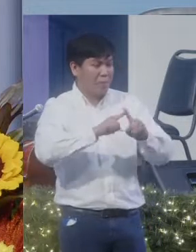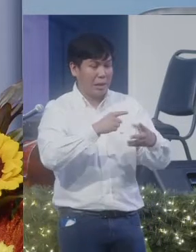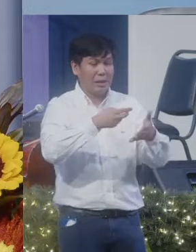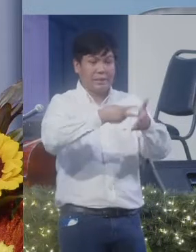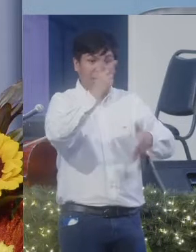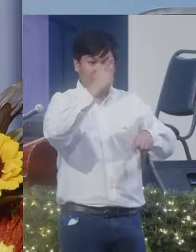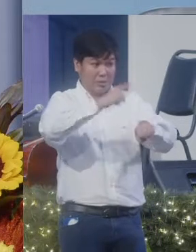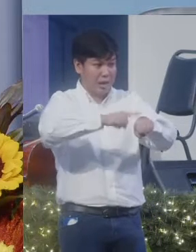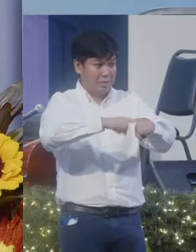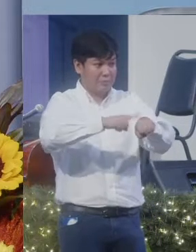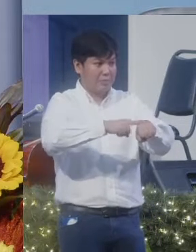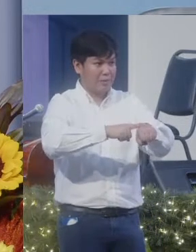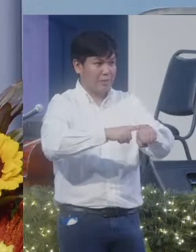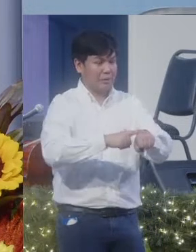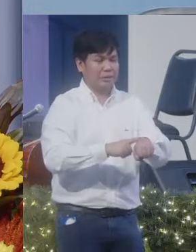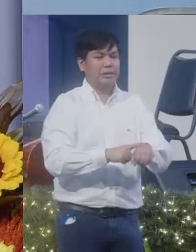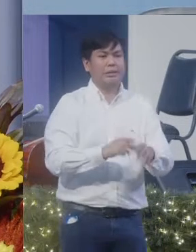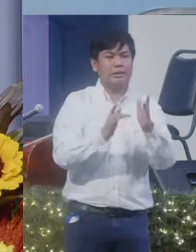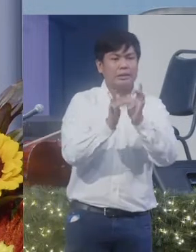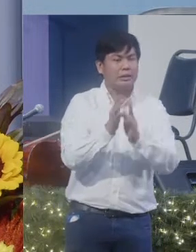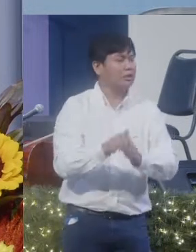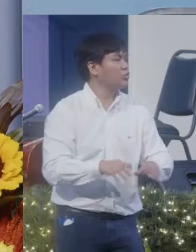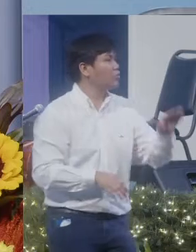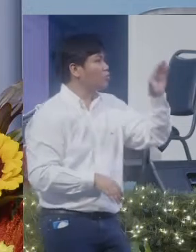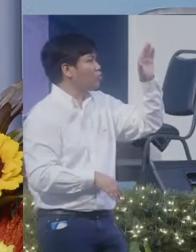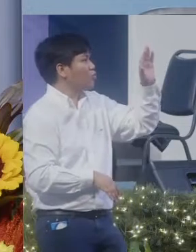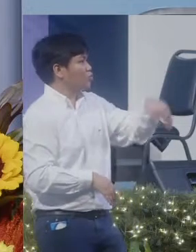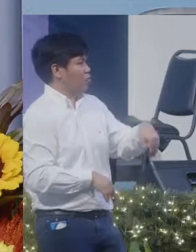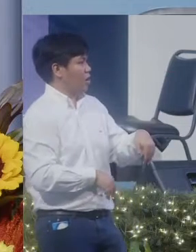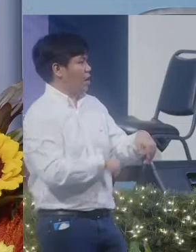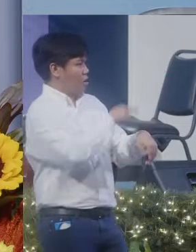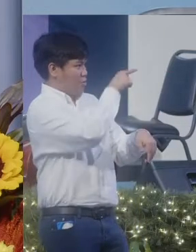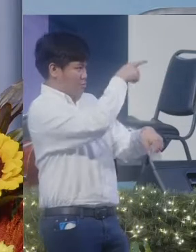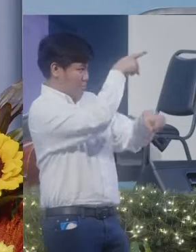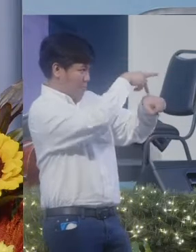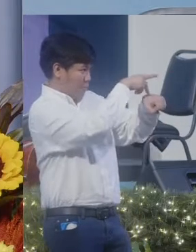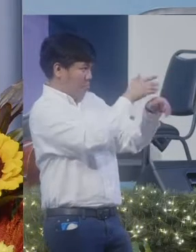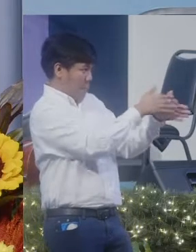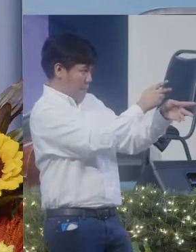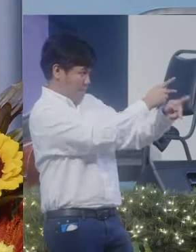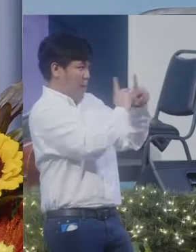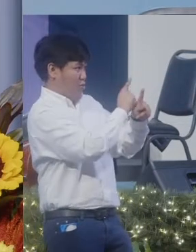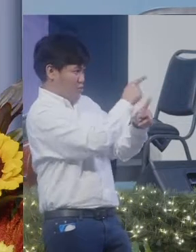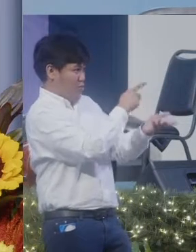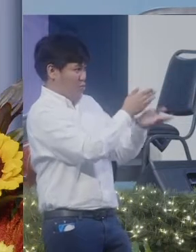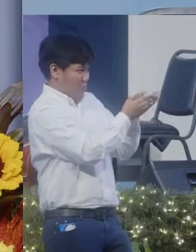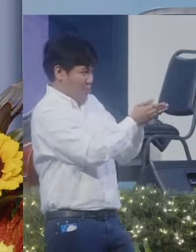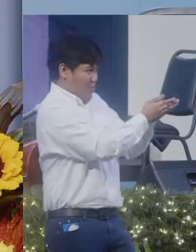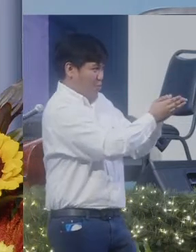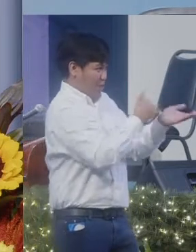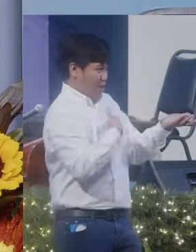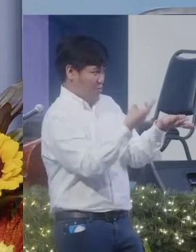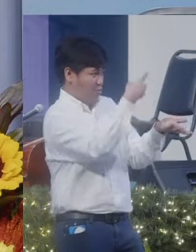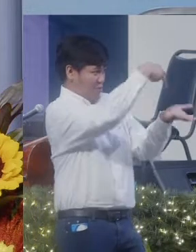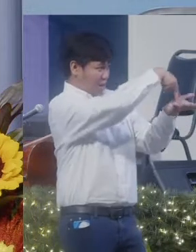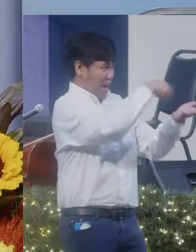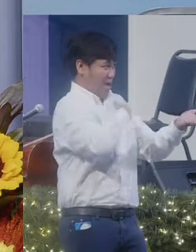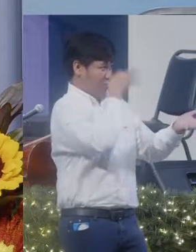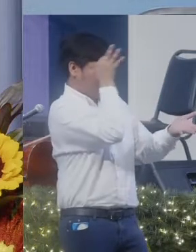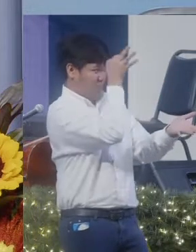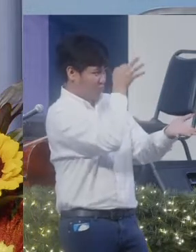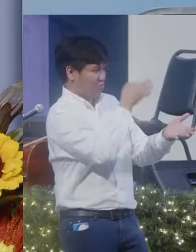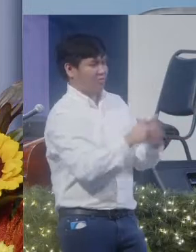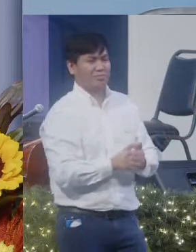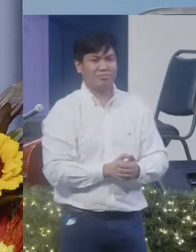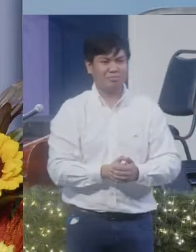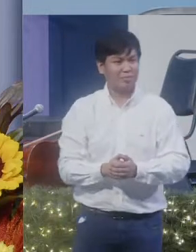Ngayon, itong bangka ni Simon ang ginamit ni Jesus na pulpito upang mangisda ng mga tao. Ang